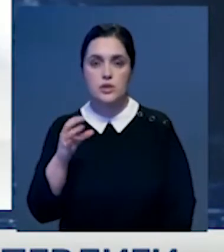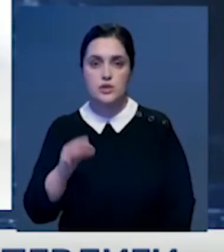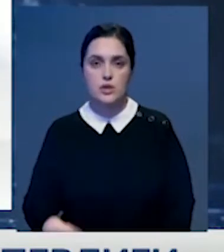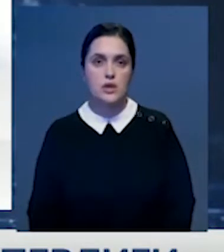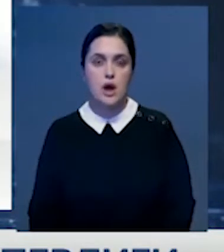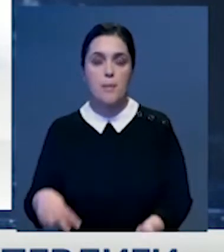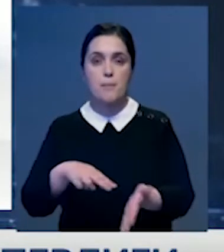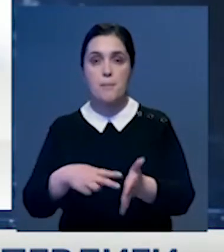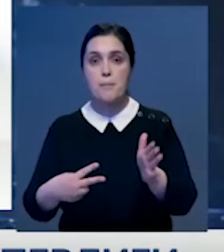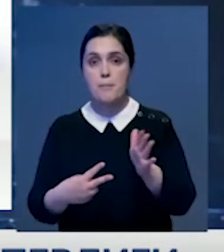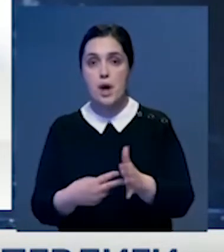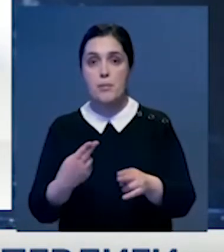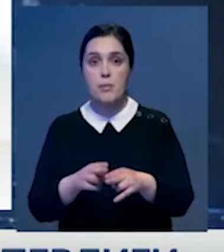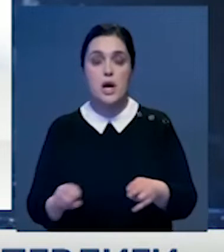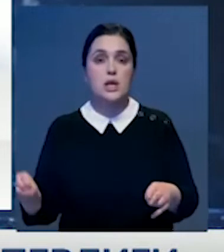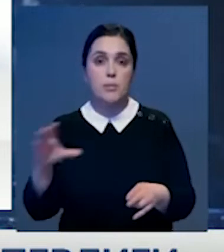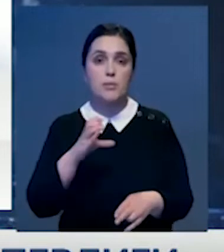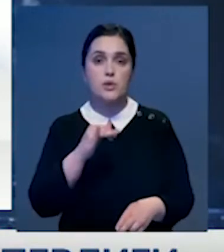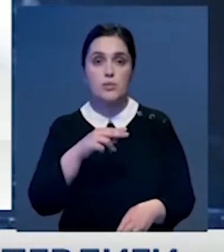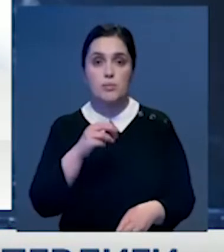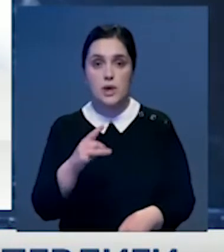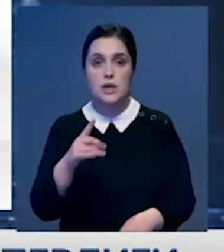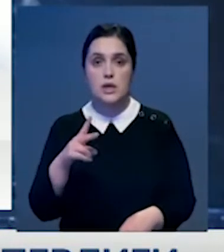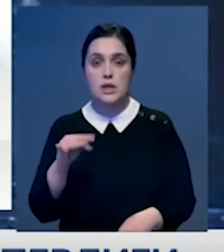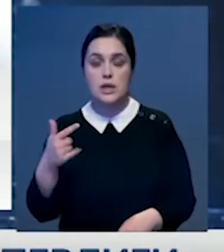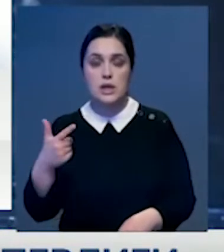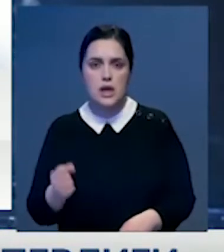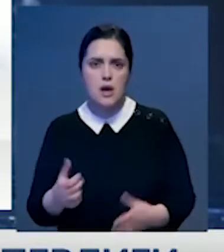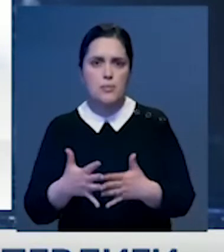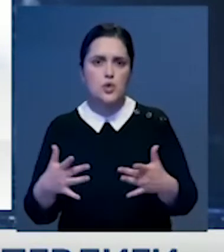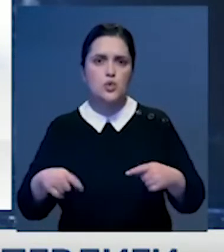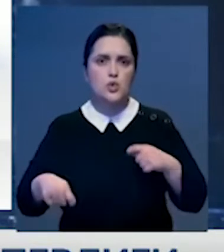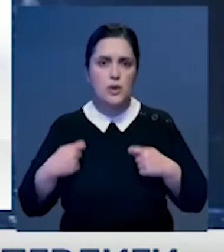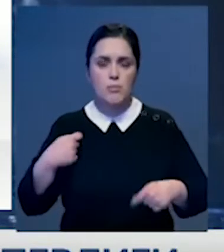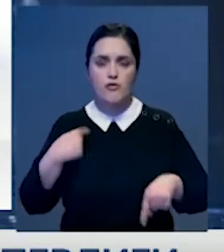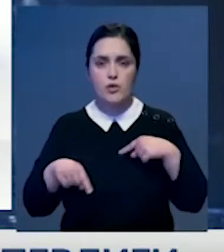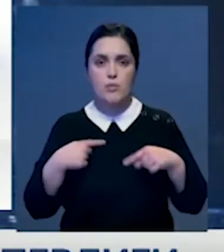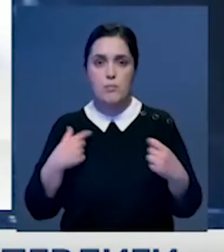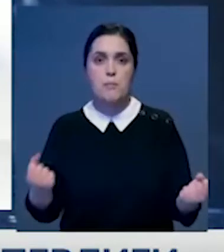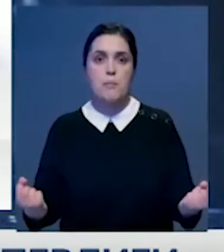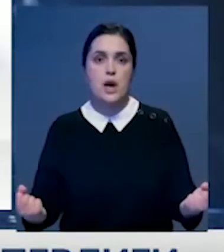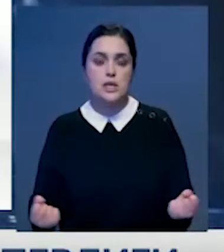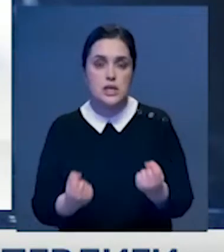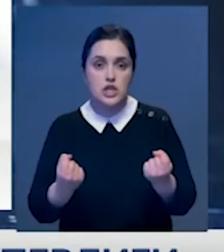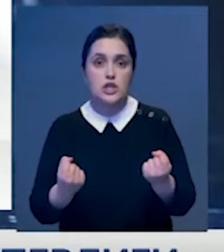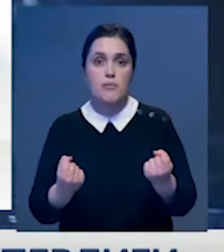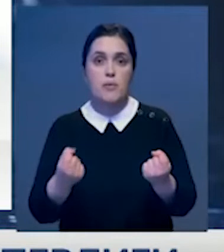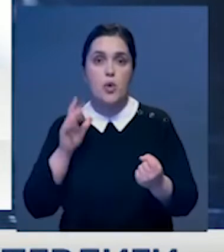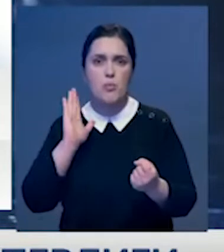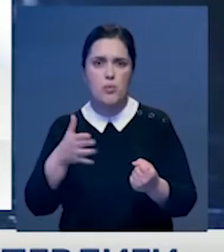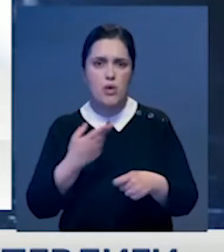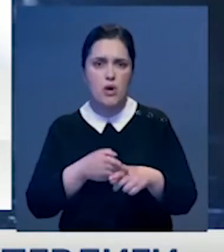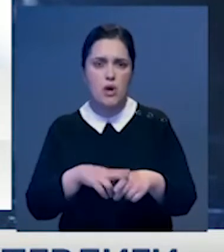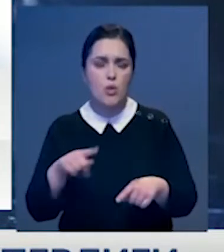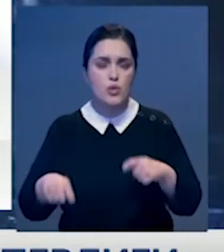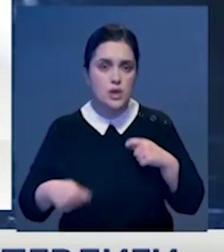европейской суперлиги могут нанести большой ущерб футболу и мы поддерживаем принятии мер футбольными властями они нанесут удар в самое